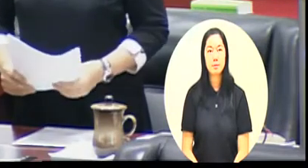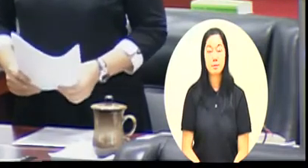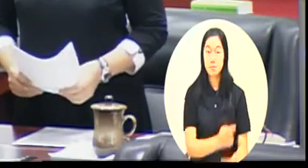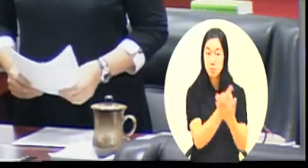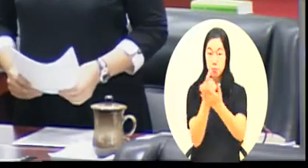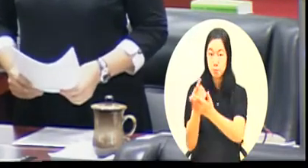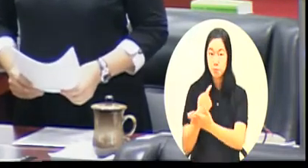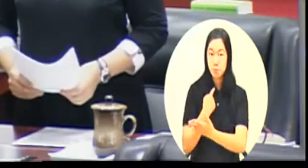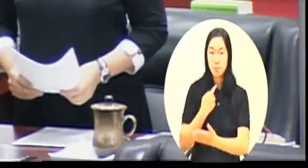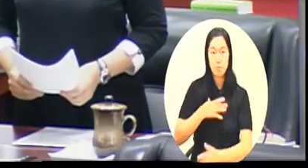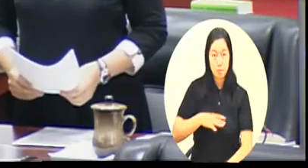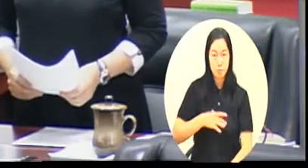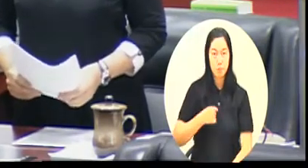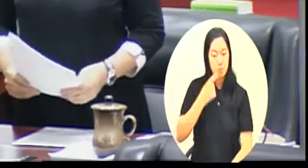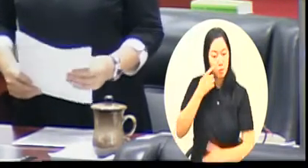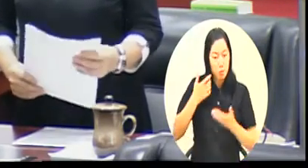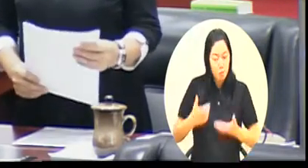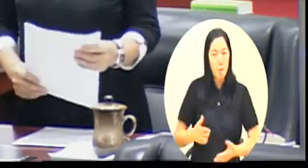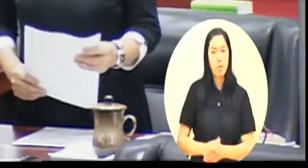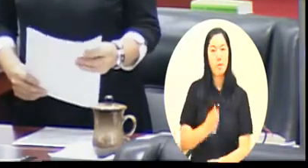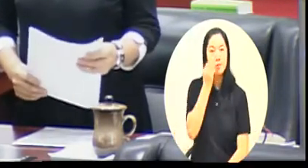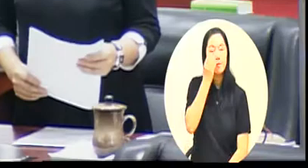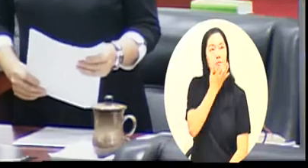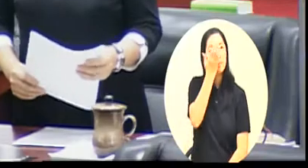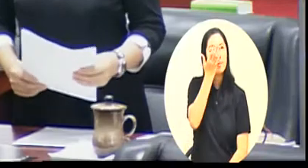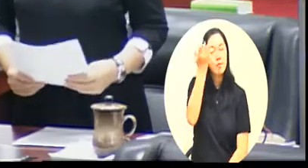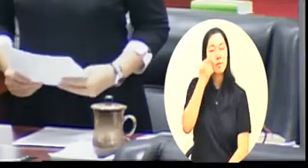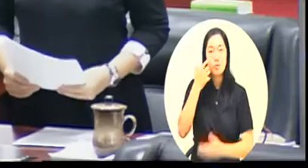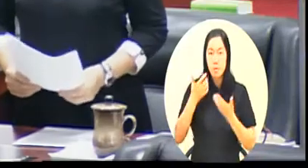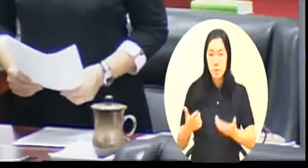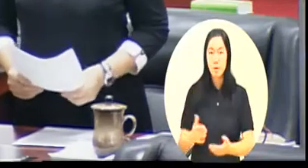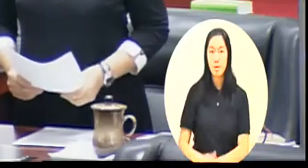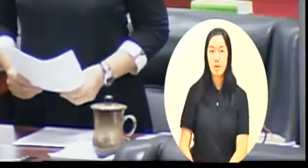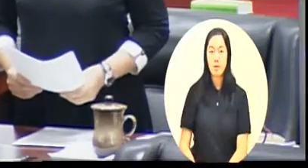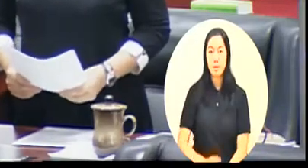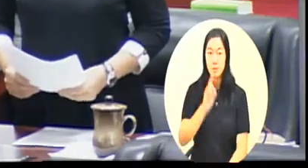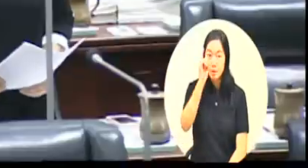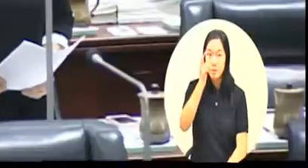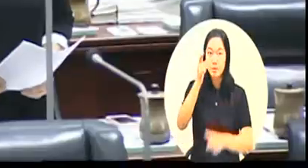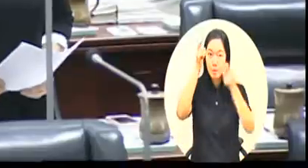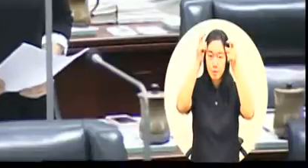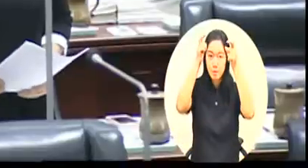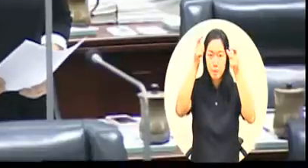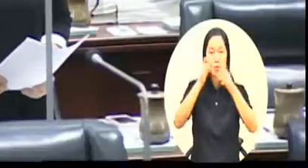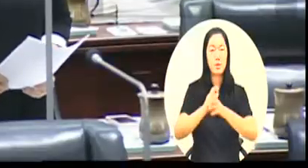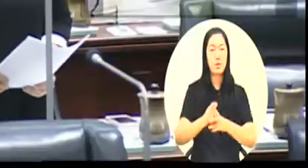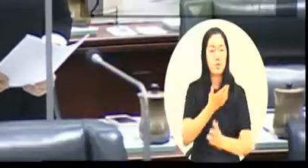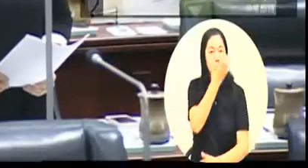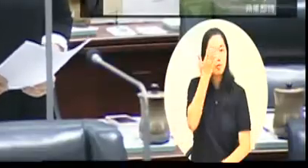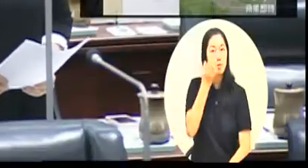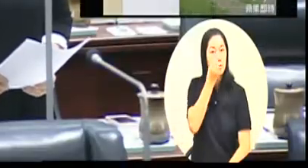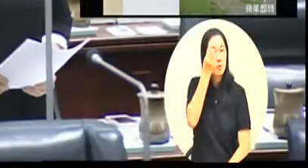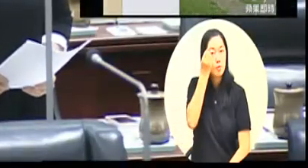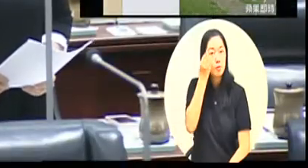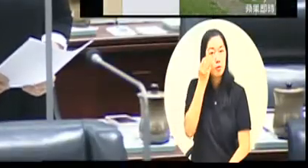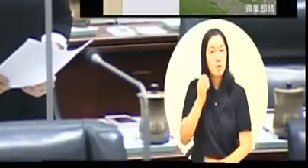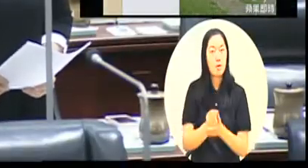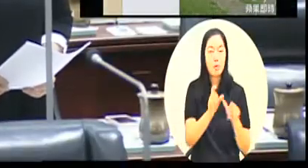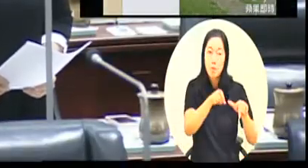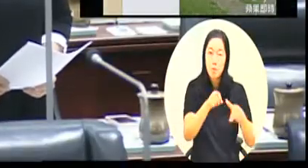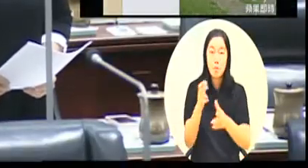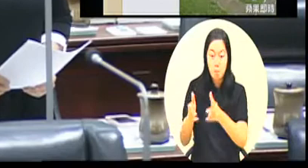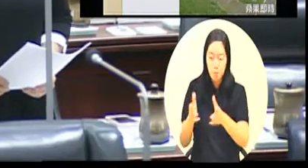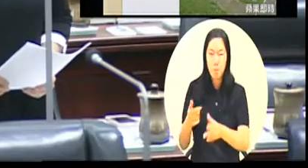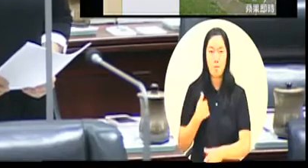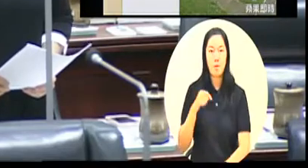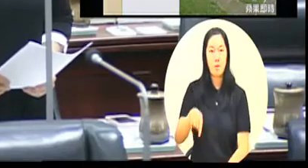道，我也非常重视这个观光，我们尤其是我们高雄市的观光的产业，在目前来讲是非常重要的。所以城